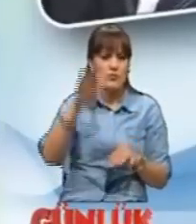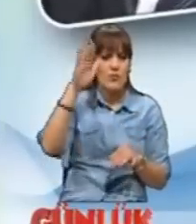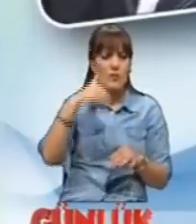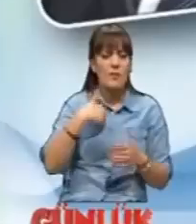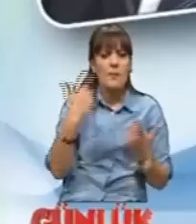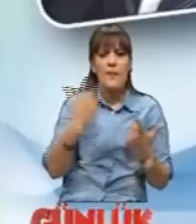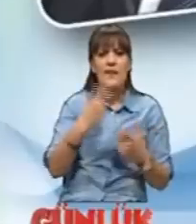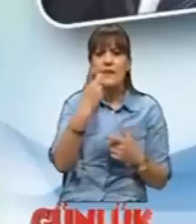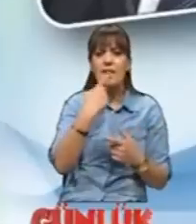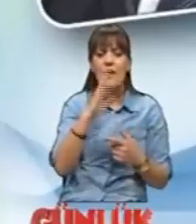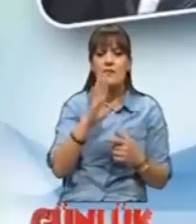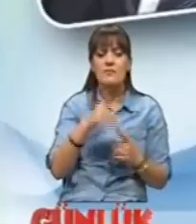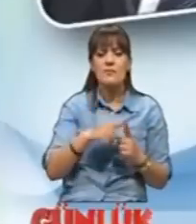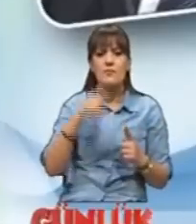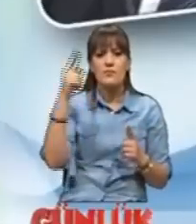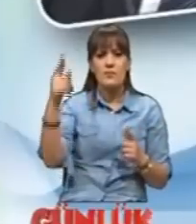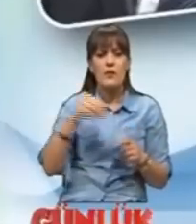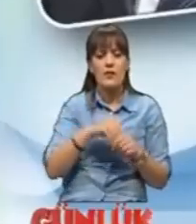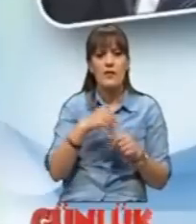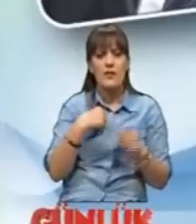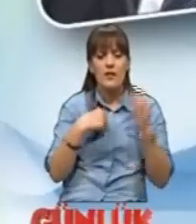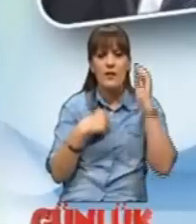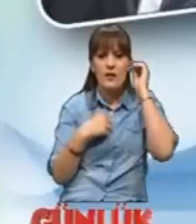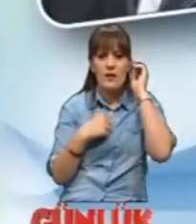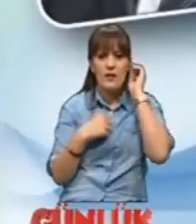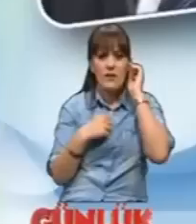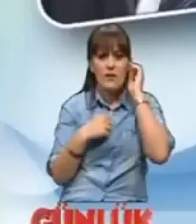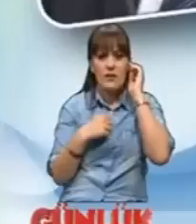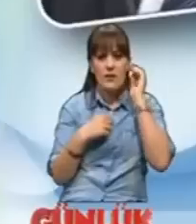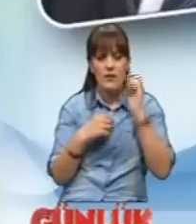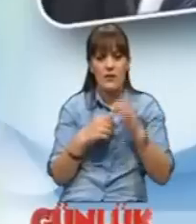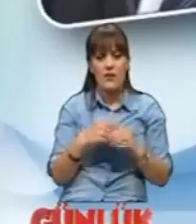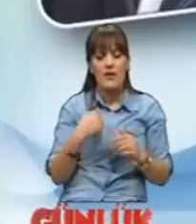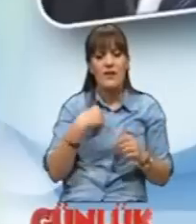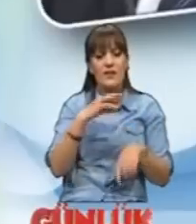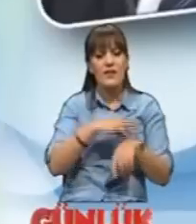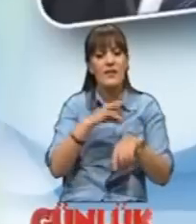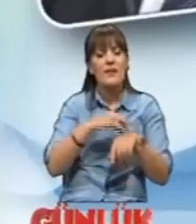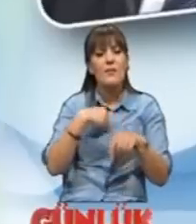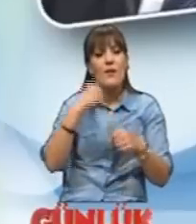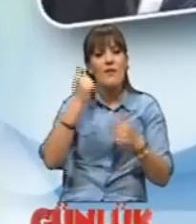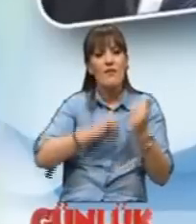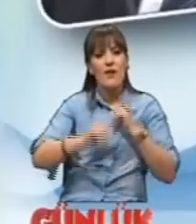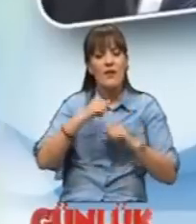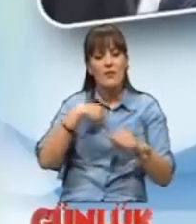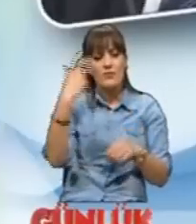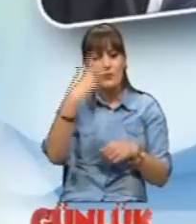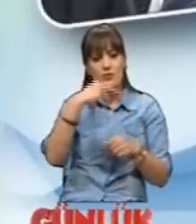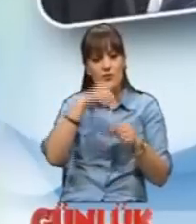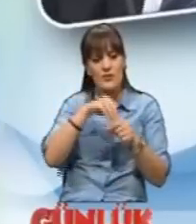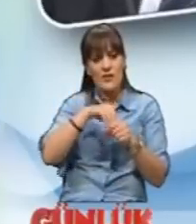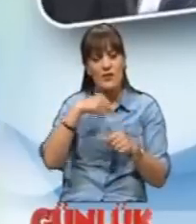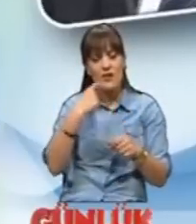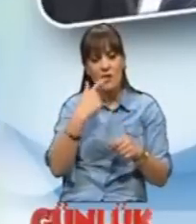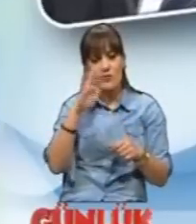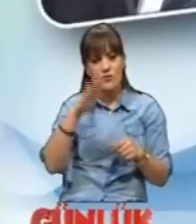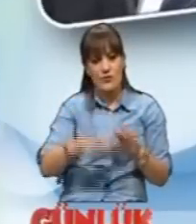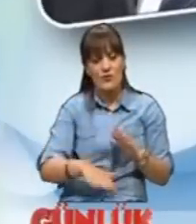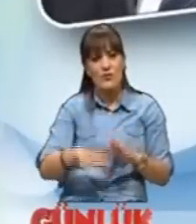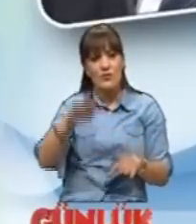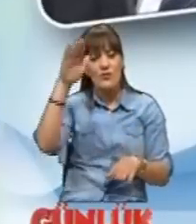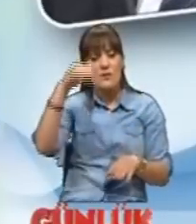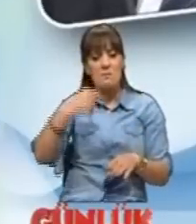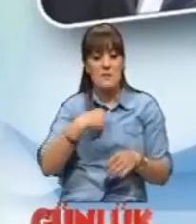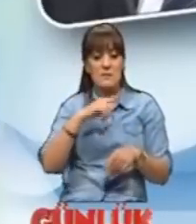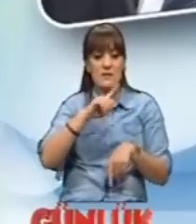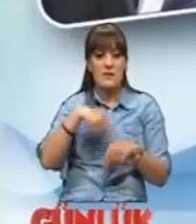daha neredeyse 2 yaşından beri diyebilirim. Yani o hem tıp fakültesine hem de yani müzisyenliği küçük yaştan beri.